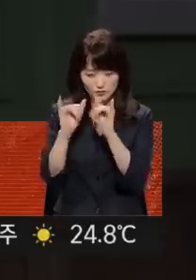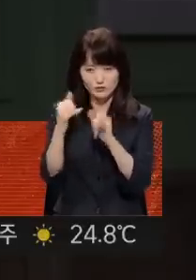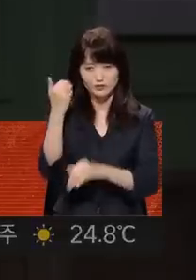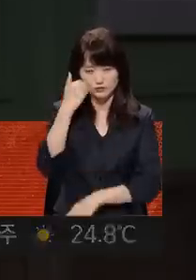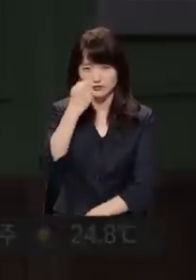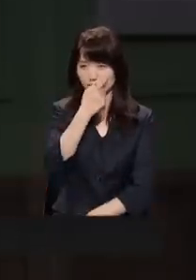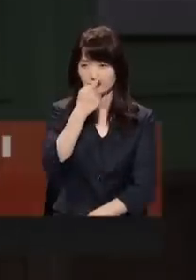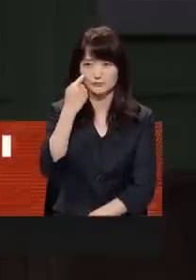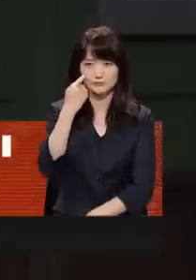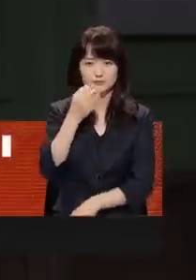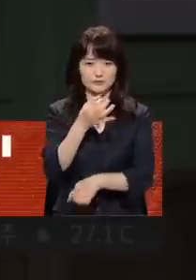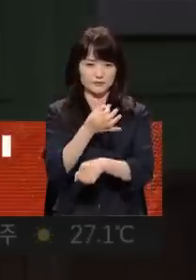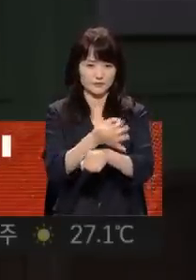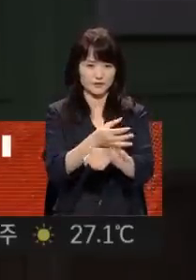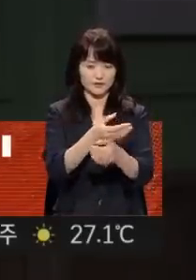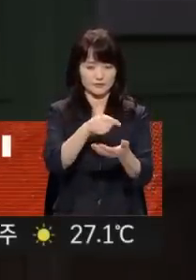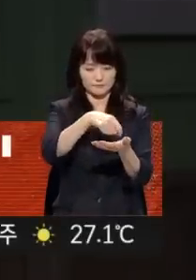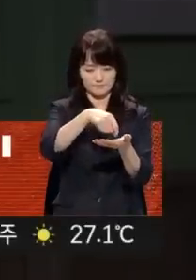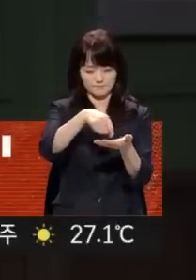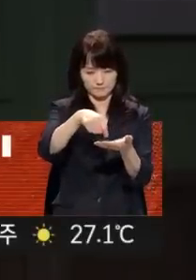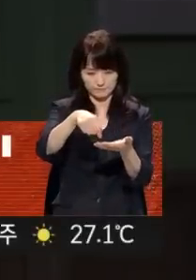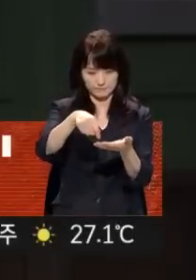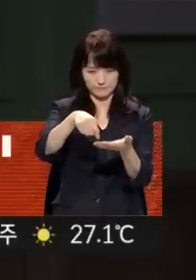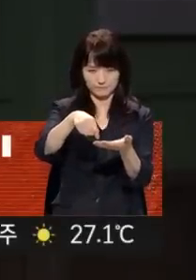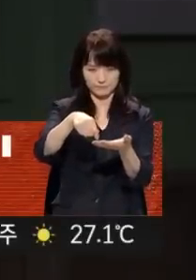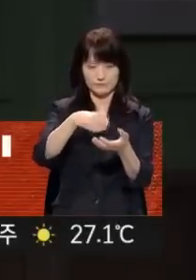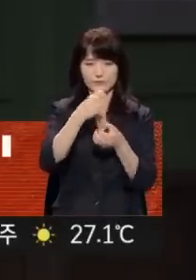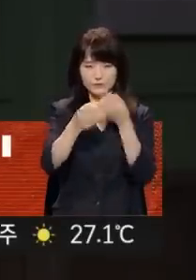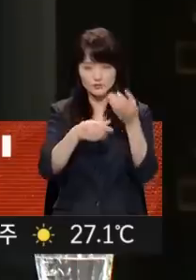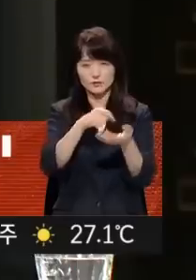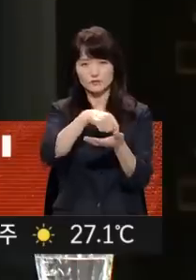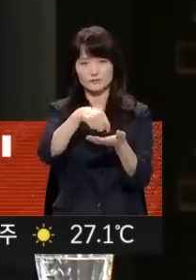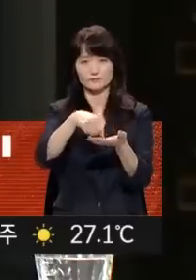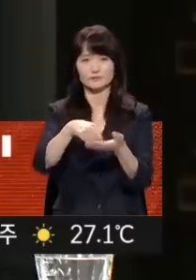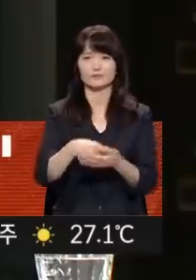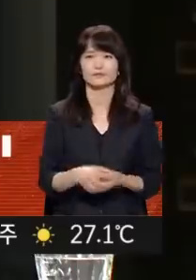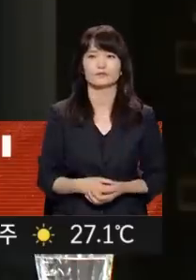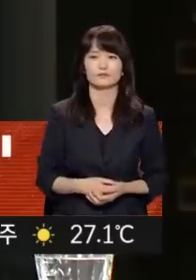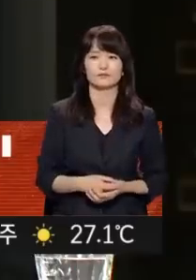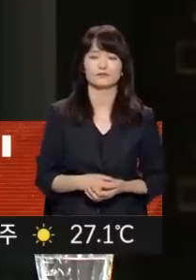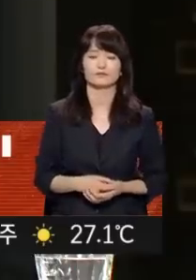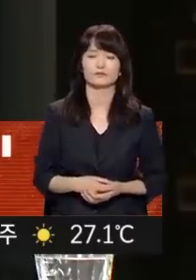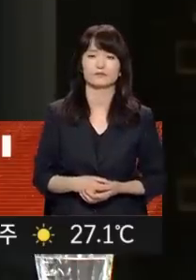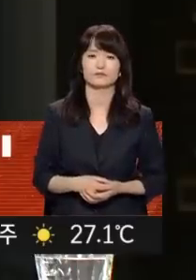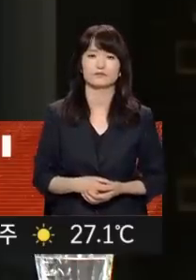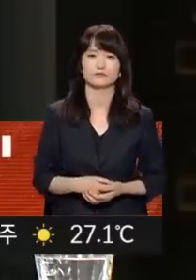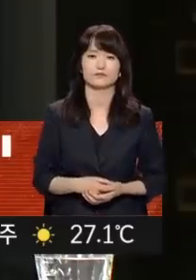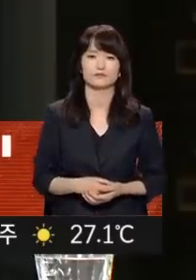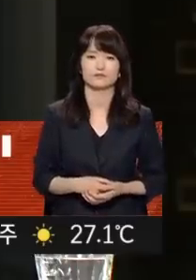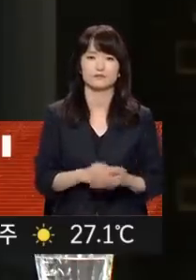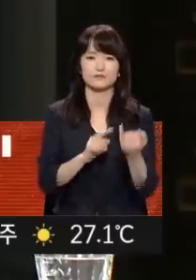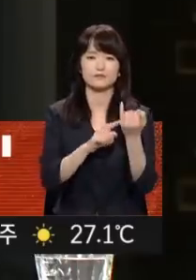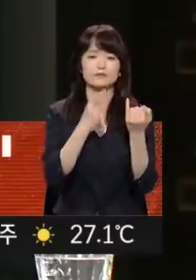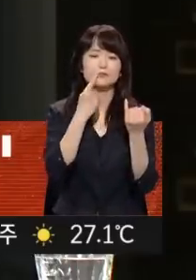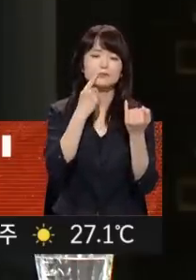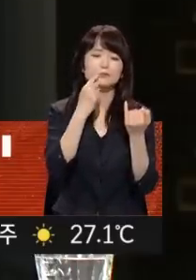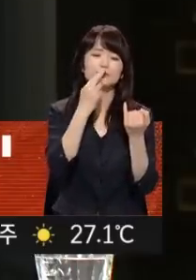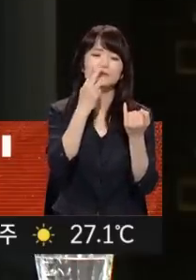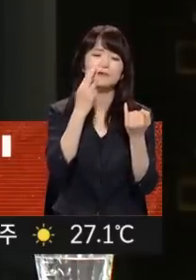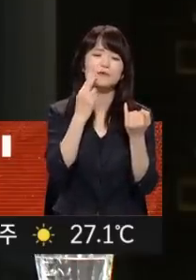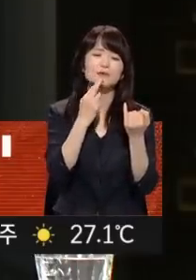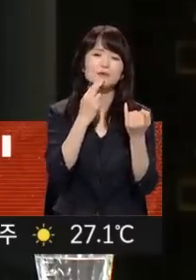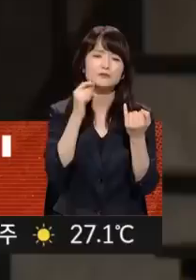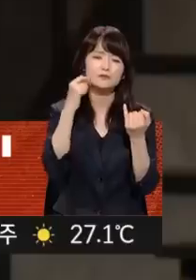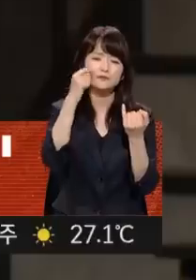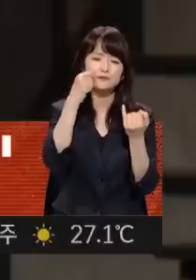확인 간이 진술서까지 작성이 된 상황이라고 합니다 아 근데 지금 16 바늘을 꿰맸답니다 예 그렇습니다